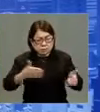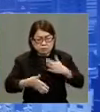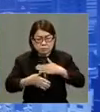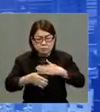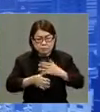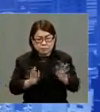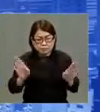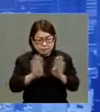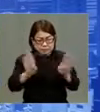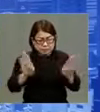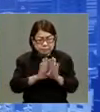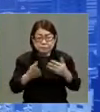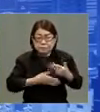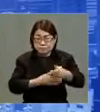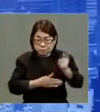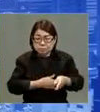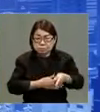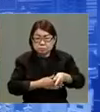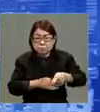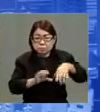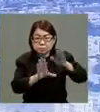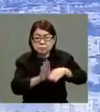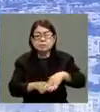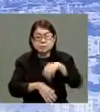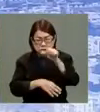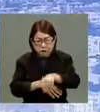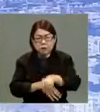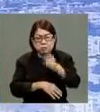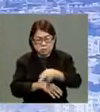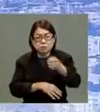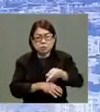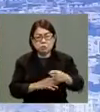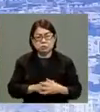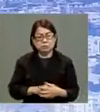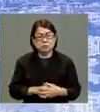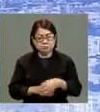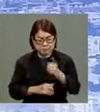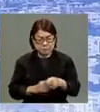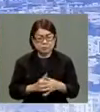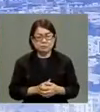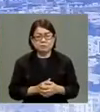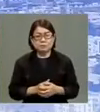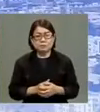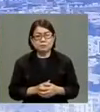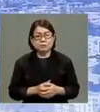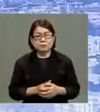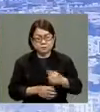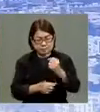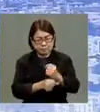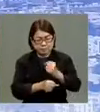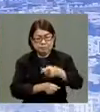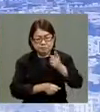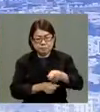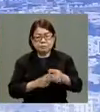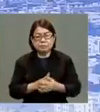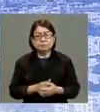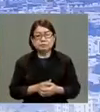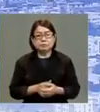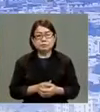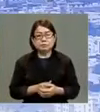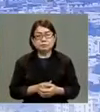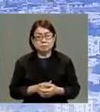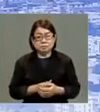เนเรต QR code ของตัวเองแต่ละร้านหรือเปล่าครับ ถูกต้องครับอันนี้เป็นต้องเป็นถือว่าเป็นเดอะมัสครับคือต้องเลยนะครับเพ